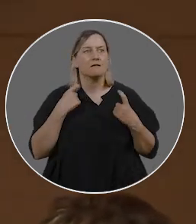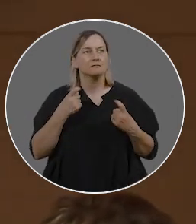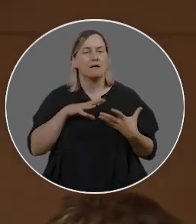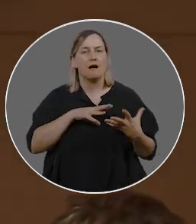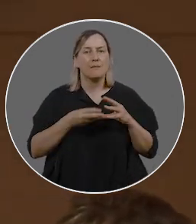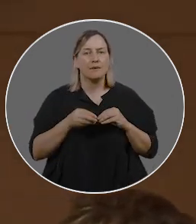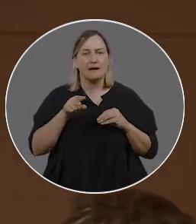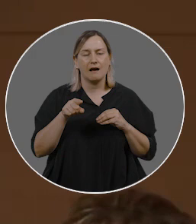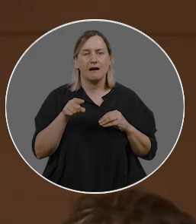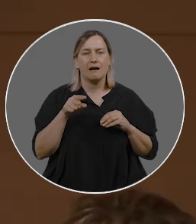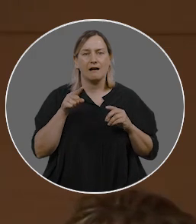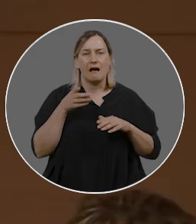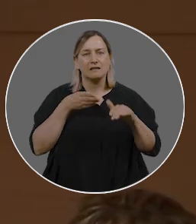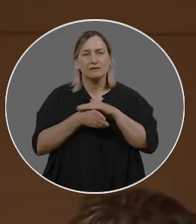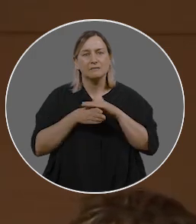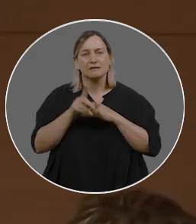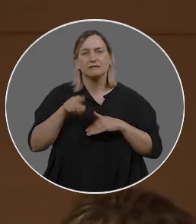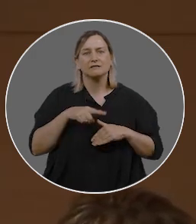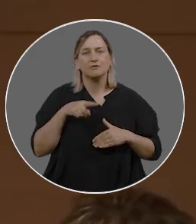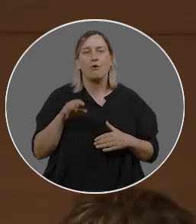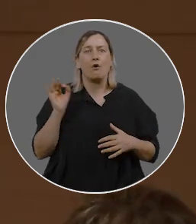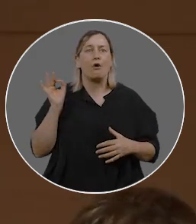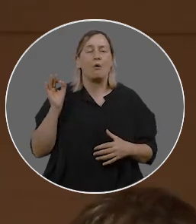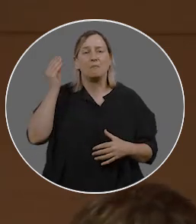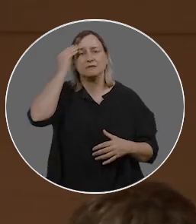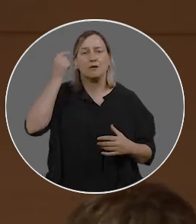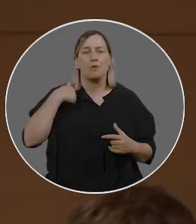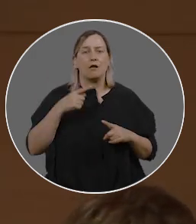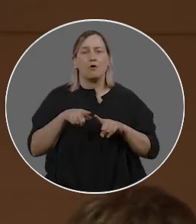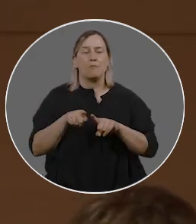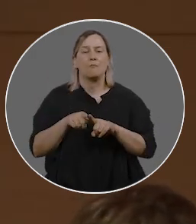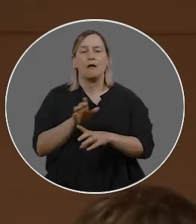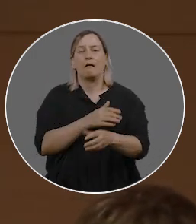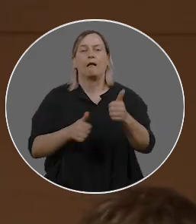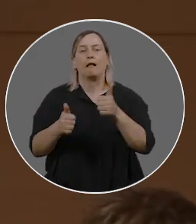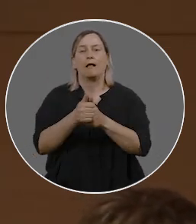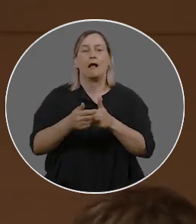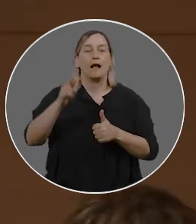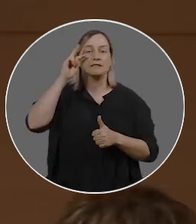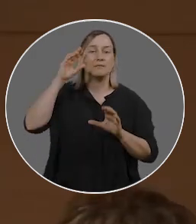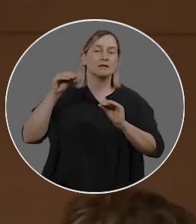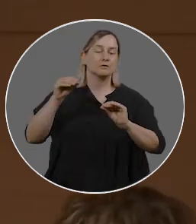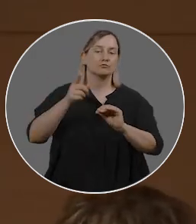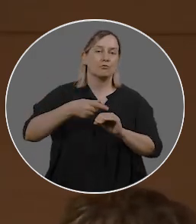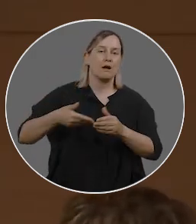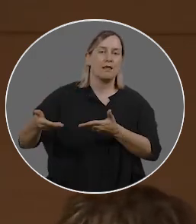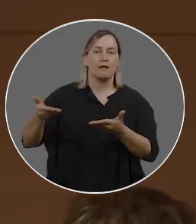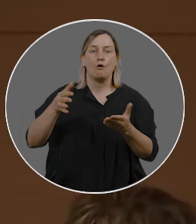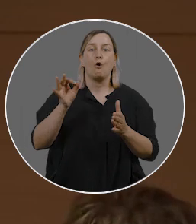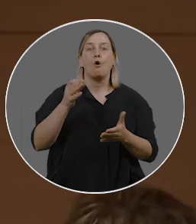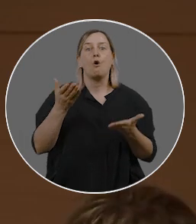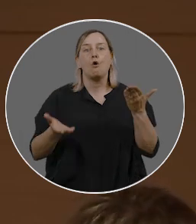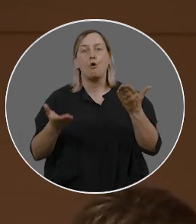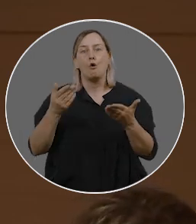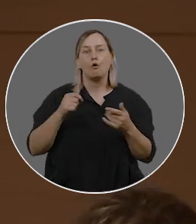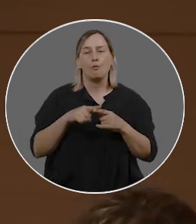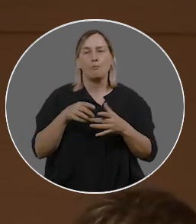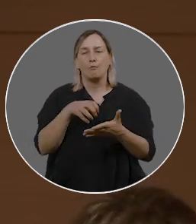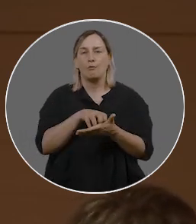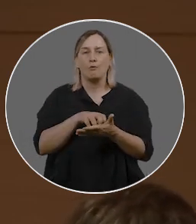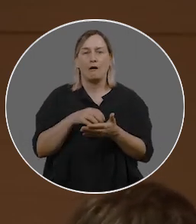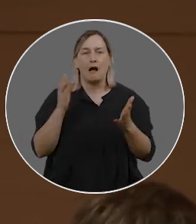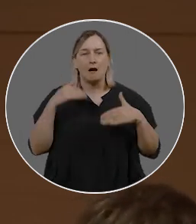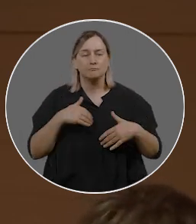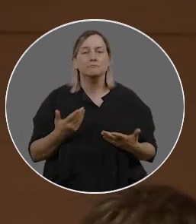d'aplicar l'accessibilitat, o moltes vegades posem per davant l'experiència d'usuari, o aquesta dicotomia no hi tindria que